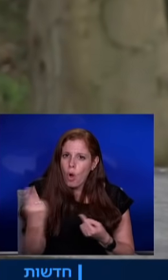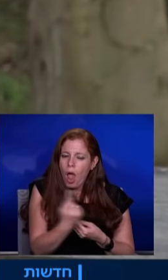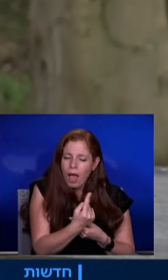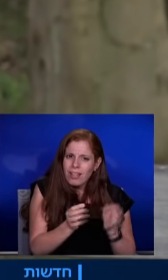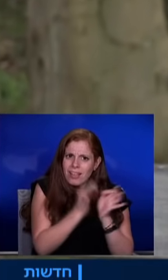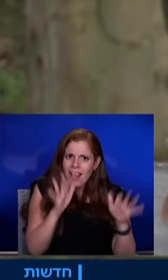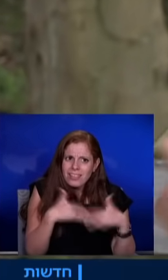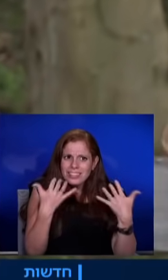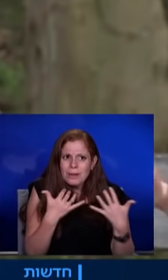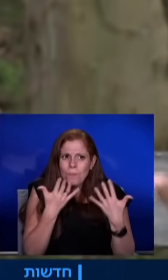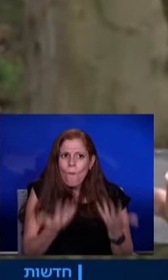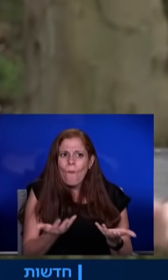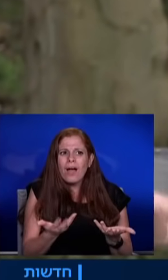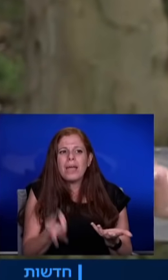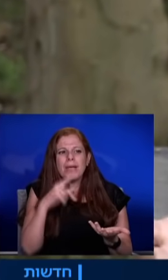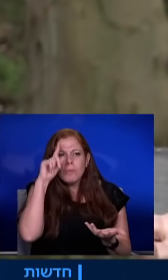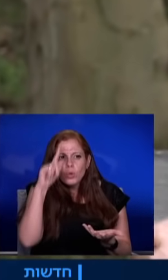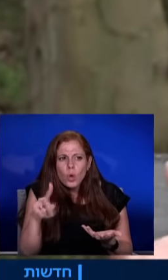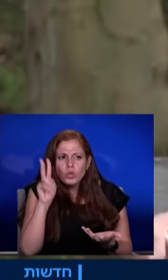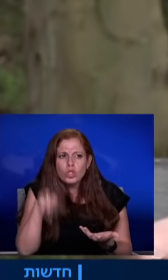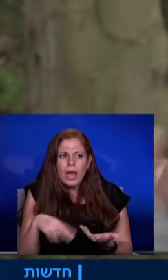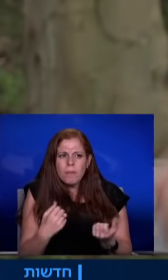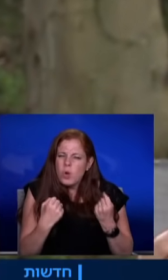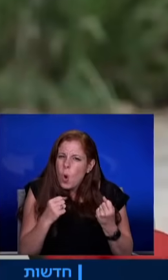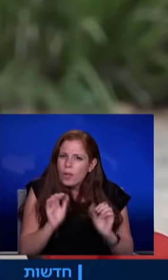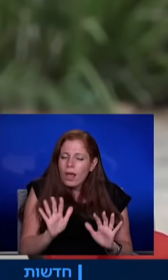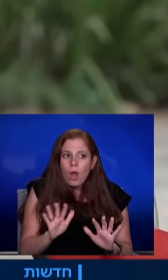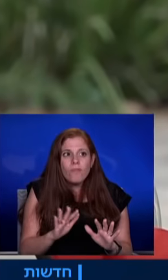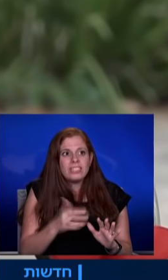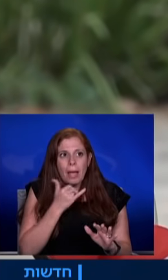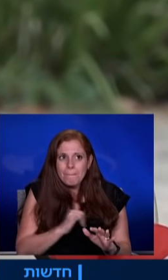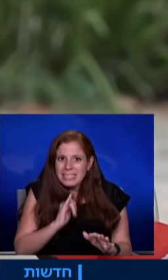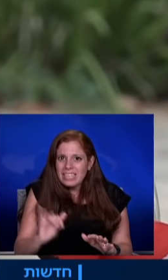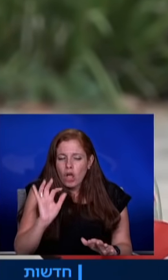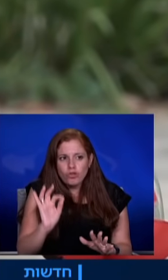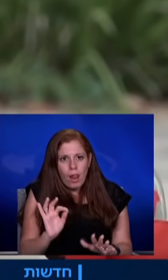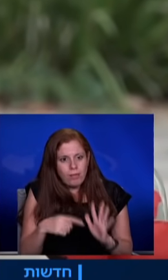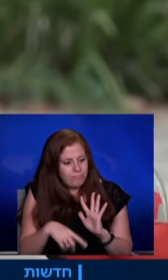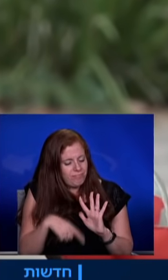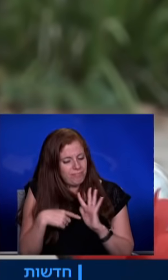הסיפור, אם הייתם יודעות שיש לכם כאלו כוחות, אבל זה היה המסע של גילוי כוחות